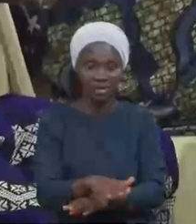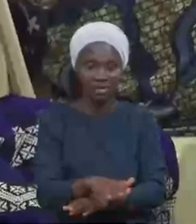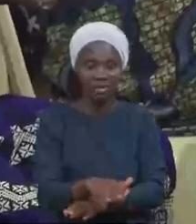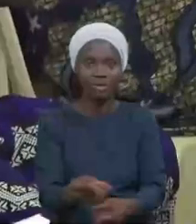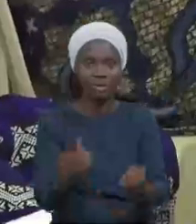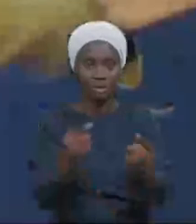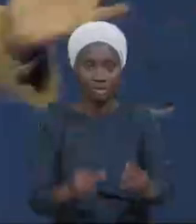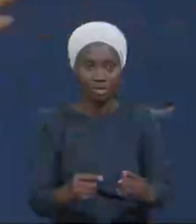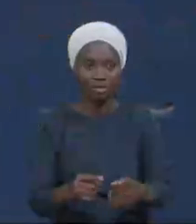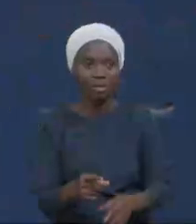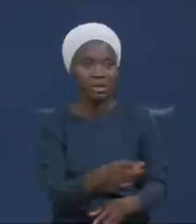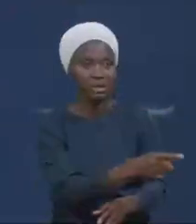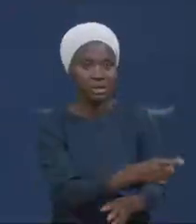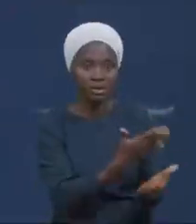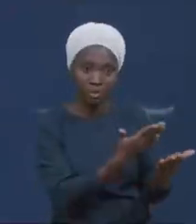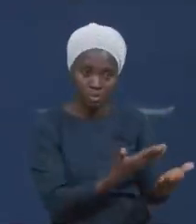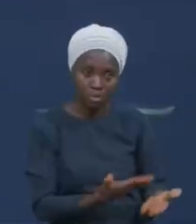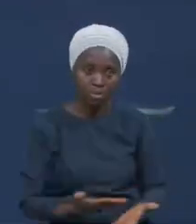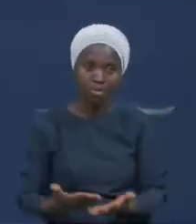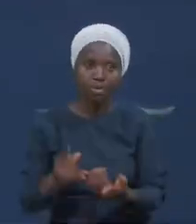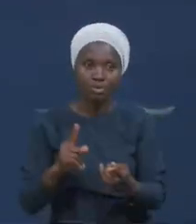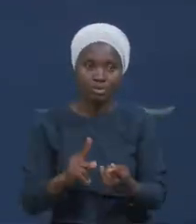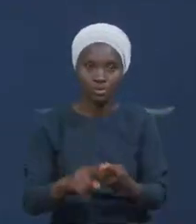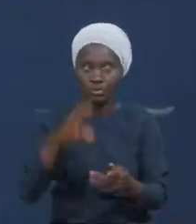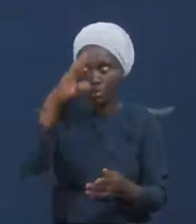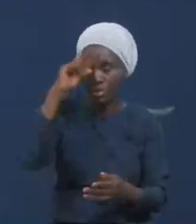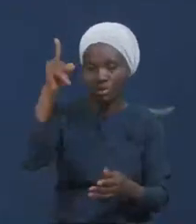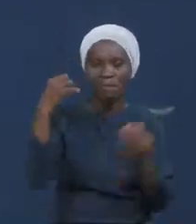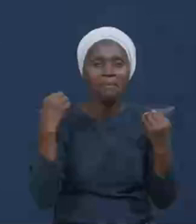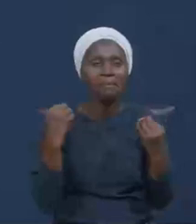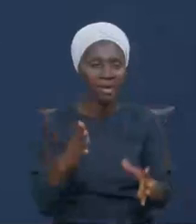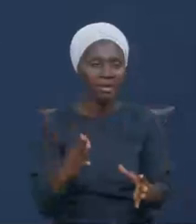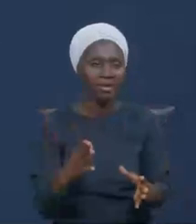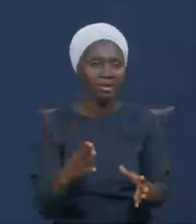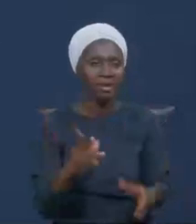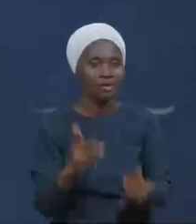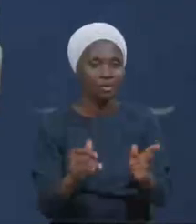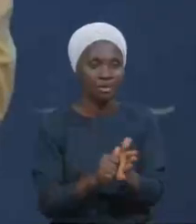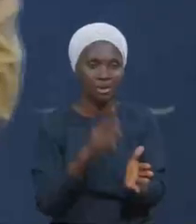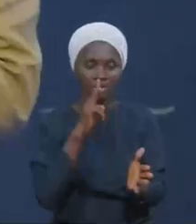on amena auprès de Jésus plusieurs démoniaques.